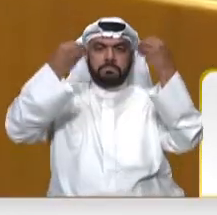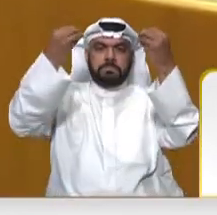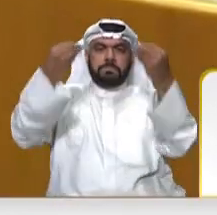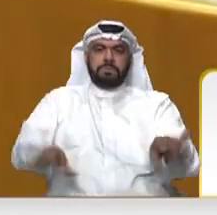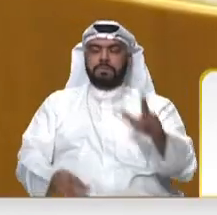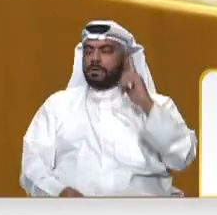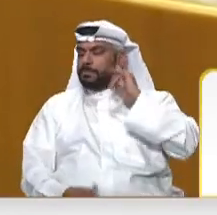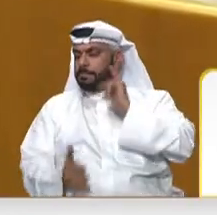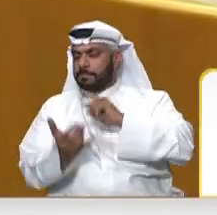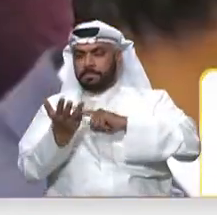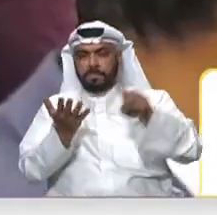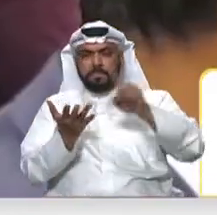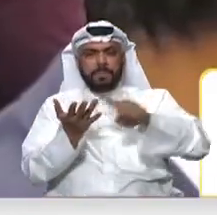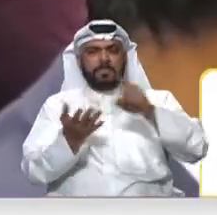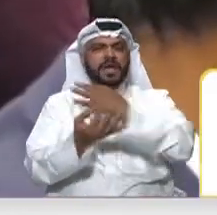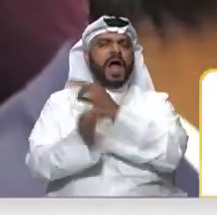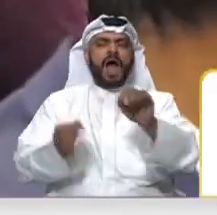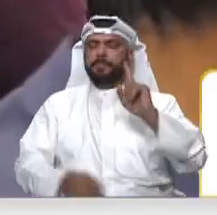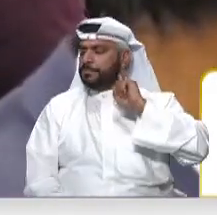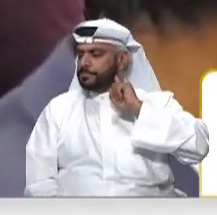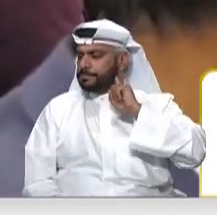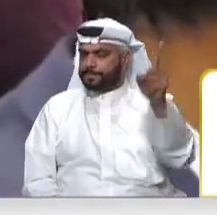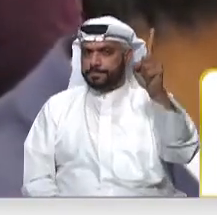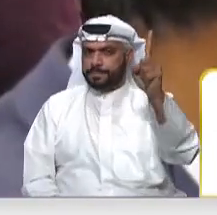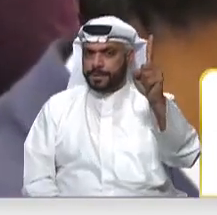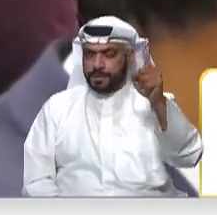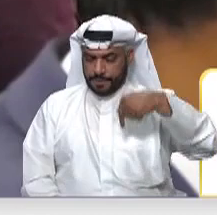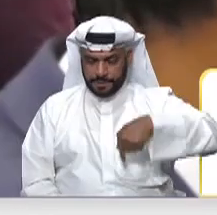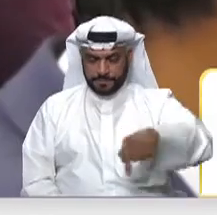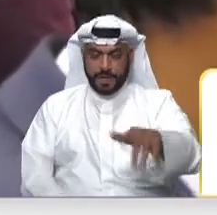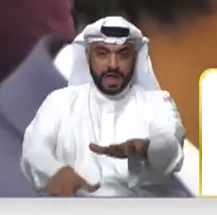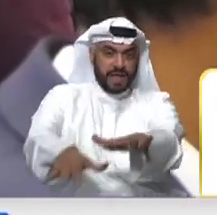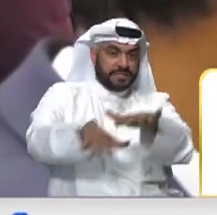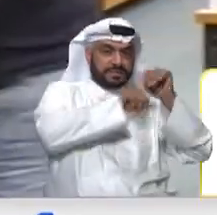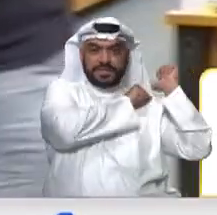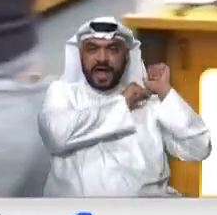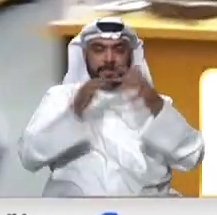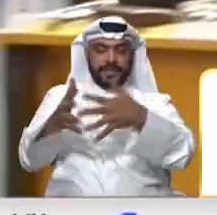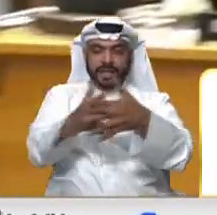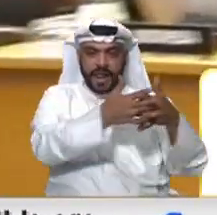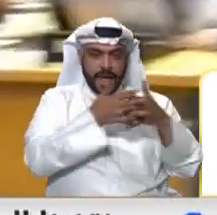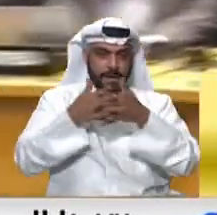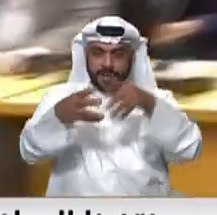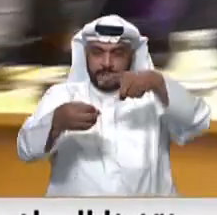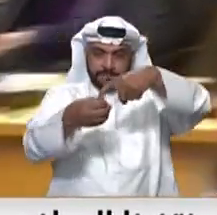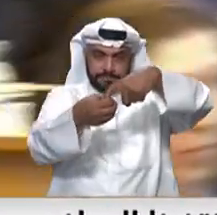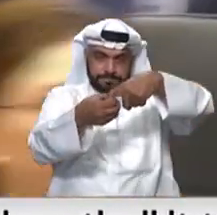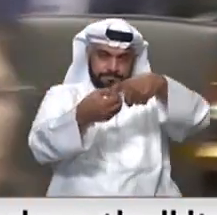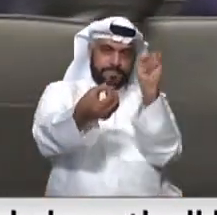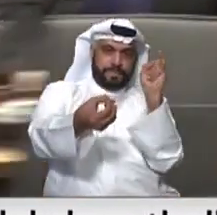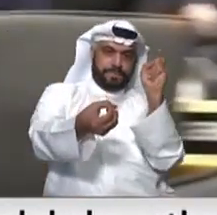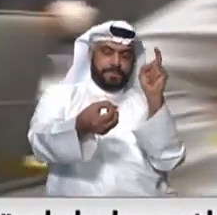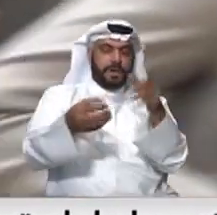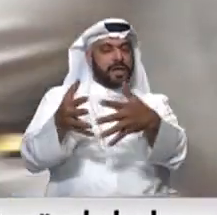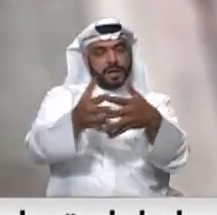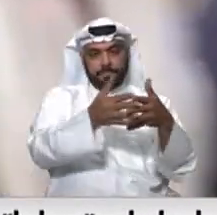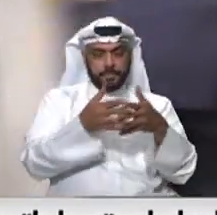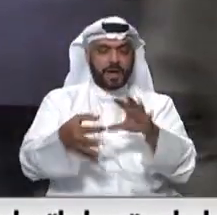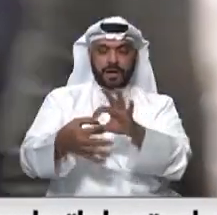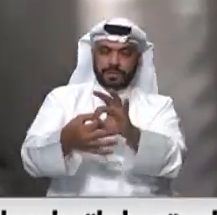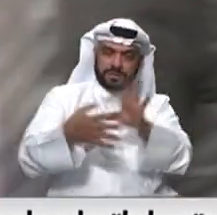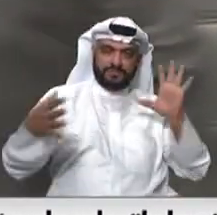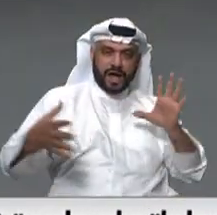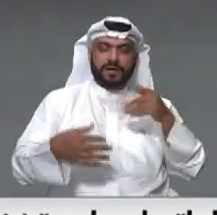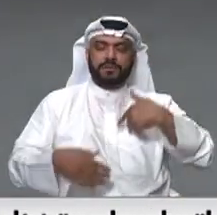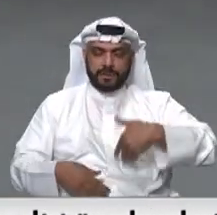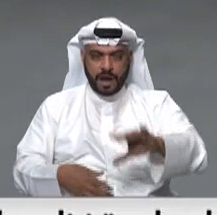عام 2015 مع القوى الكبرى بعد ان انسحبت الولايات المتحده في عهد الرئيس السابق دونالد ترامب من